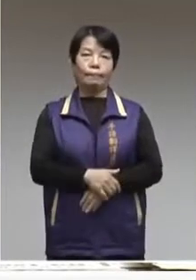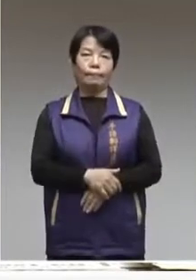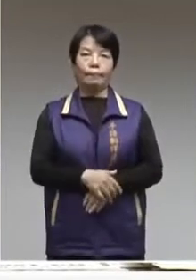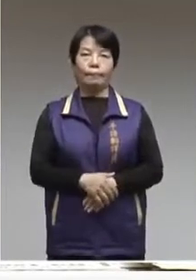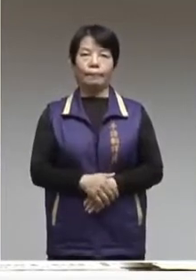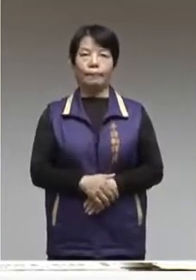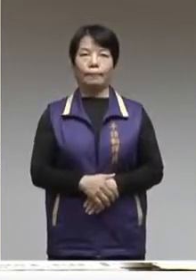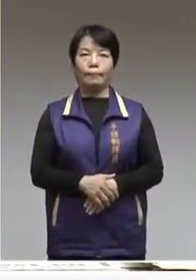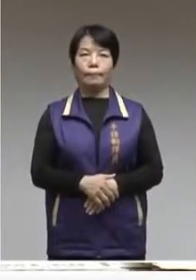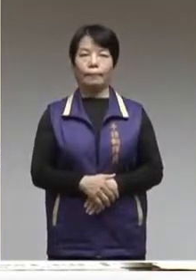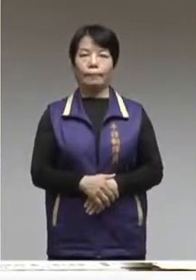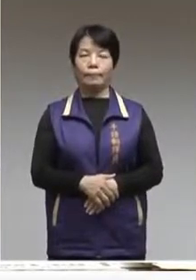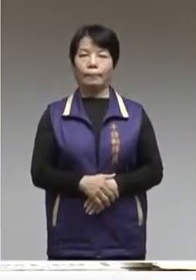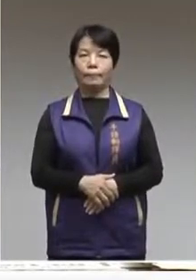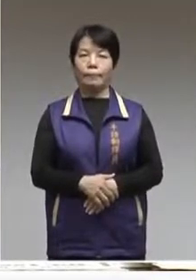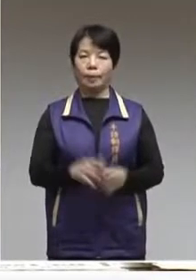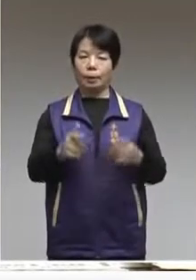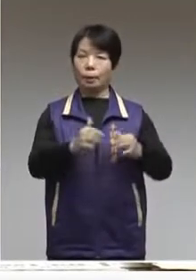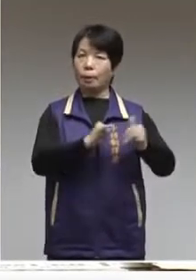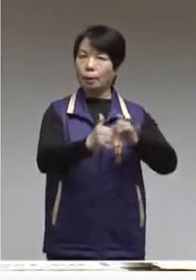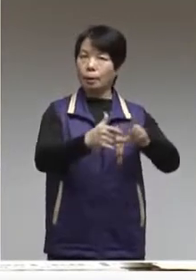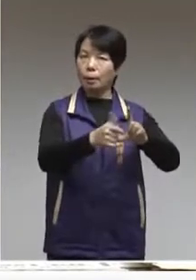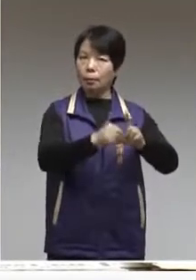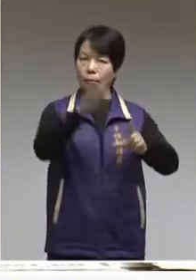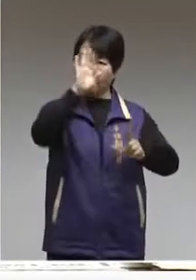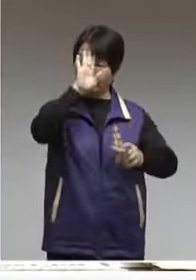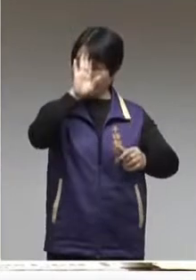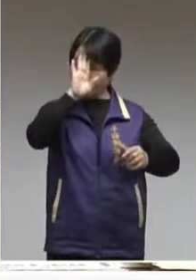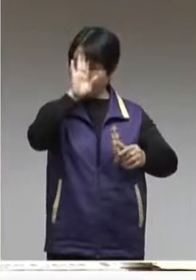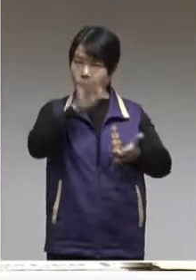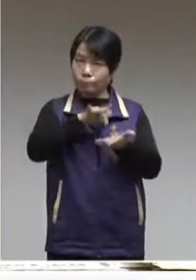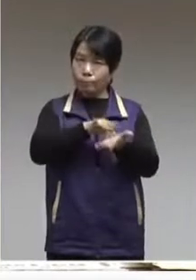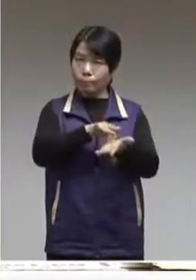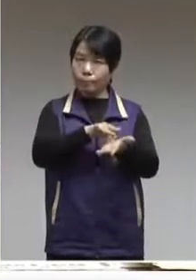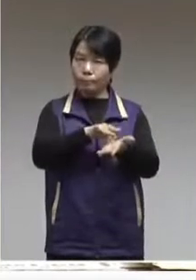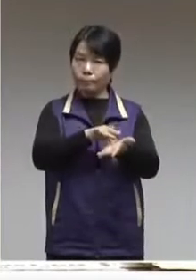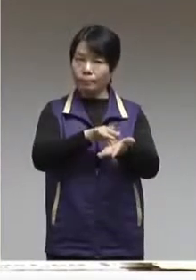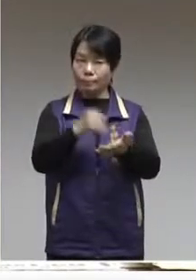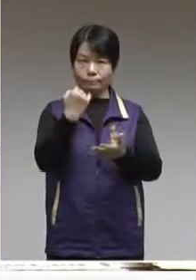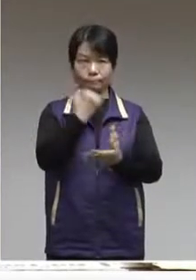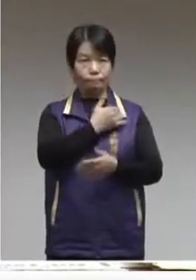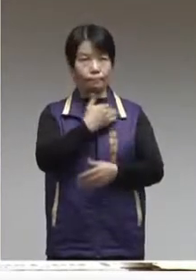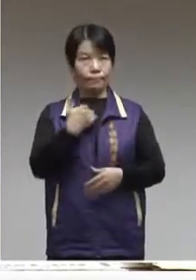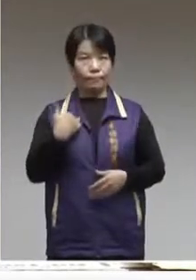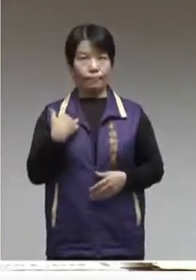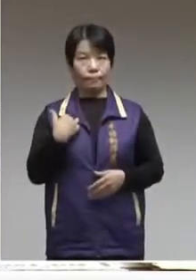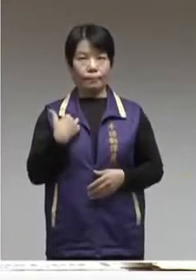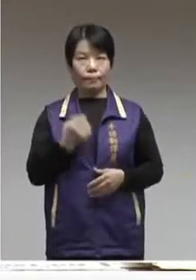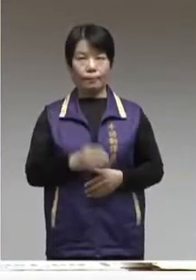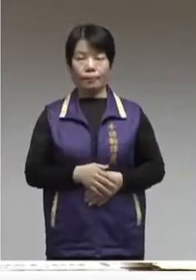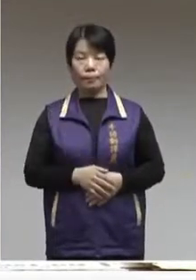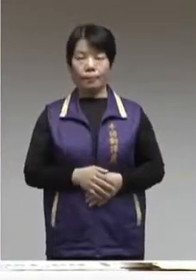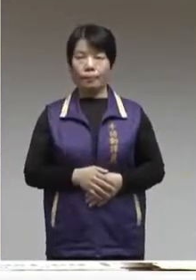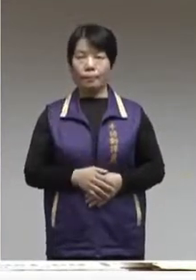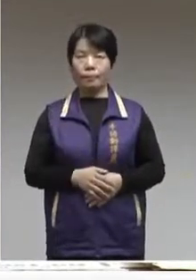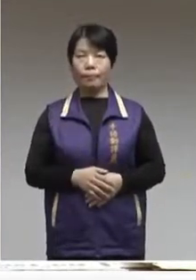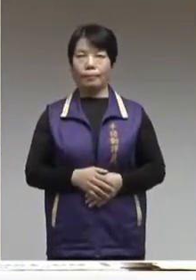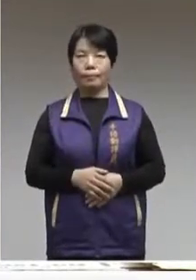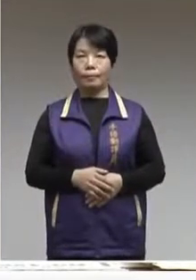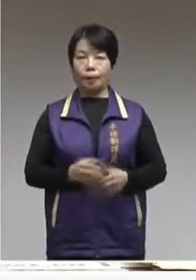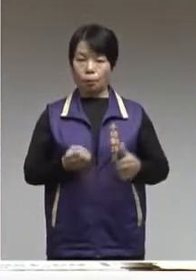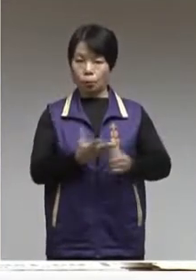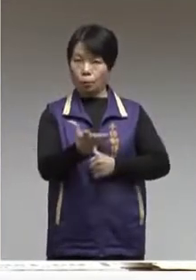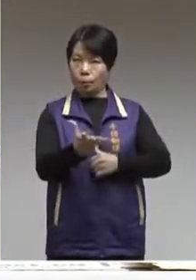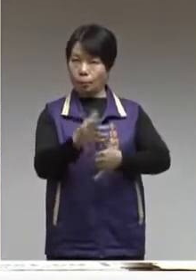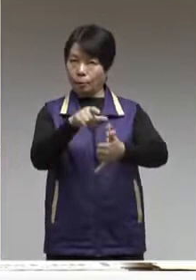个包括这个社区的病毒的这个可能的这个传染的这